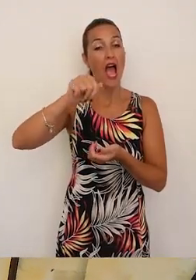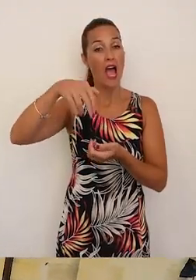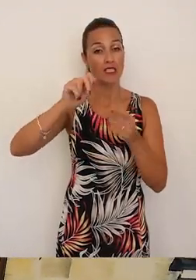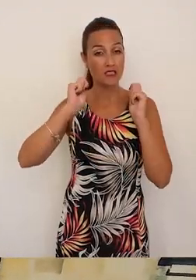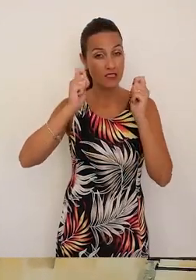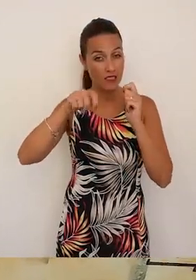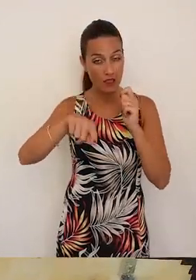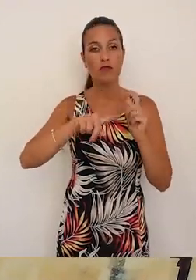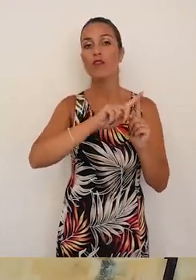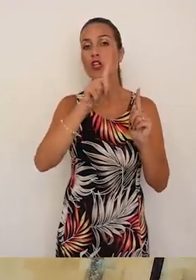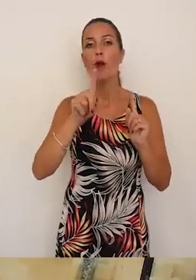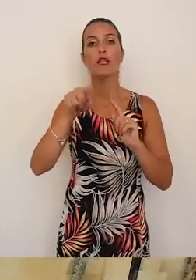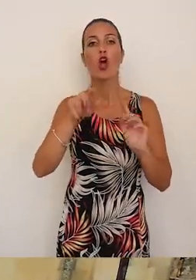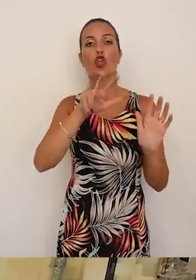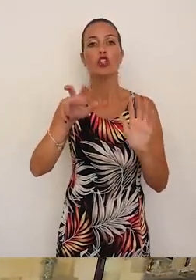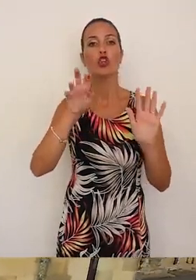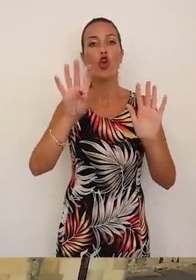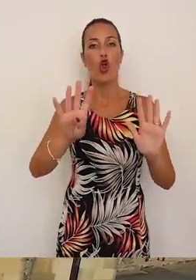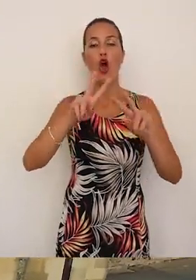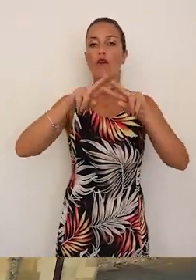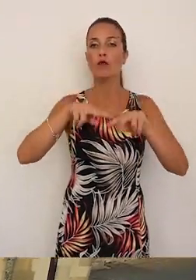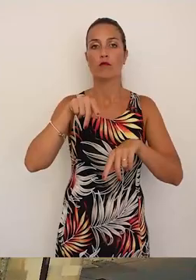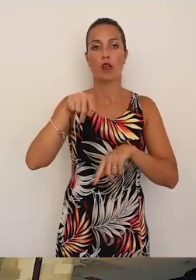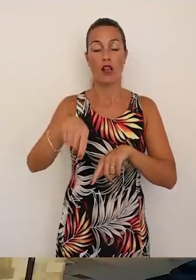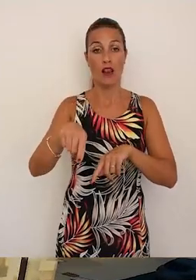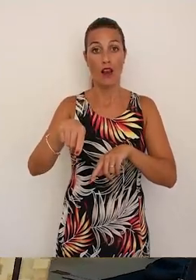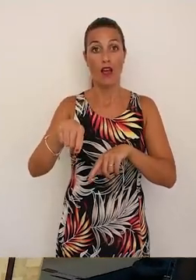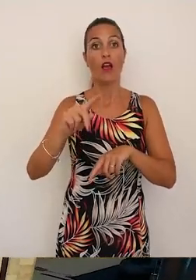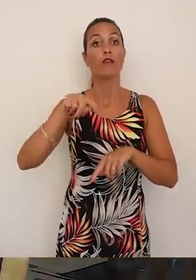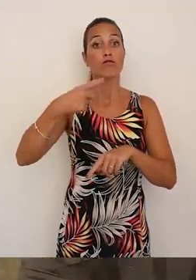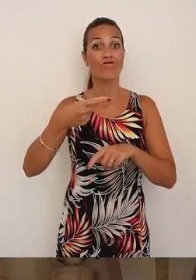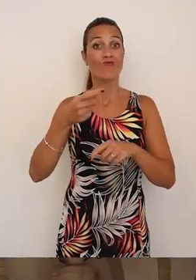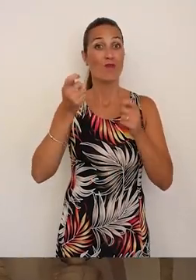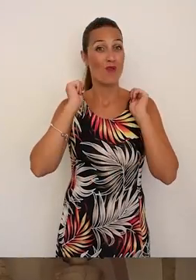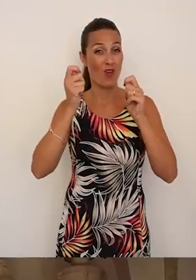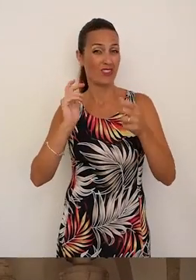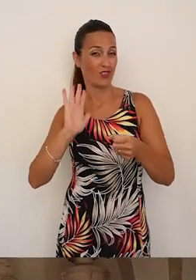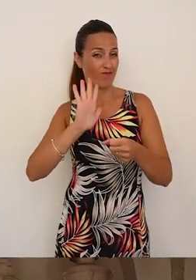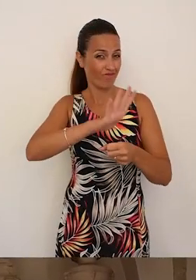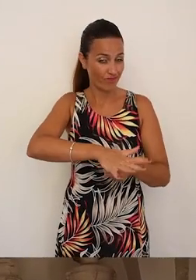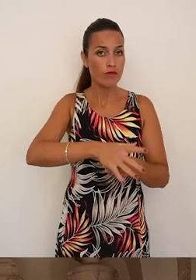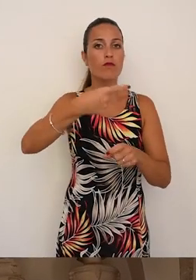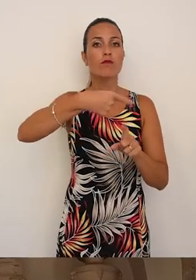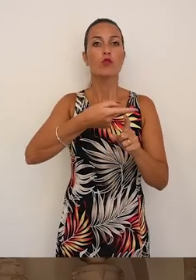nel 1809 con la soppressione monastica e la confisca dei beni.